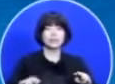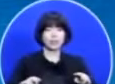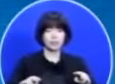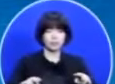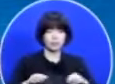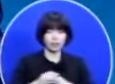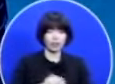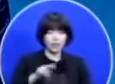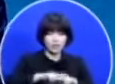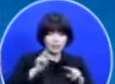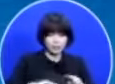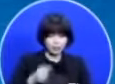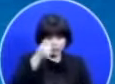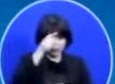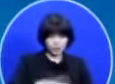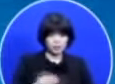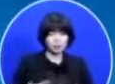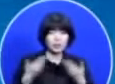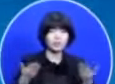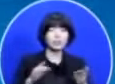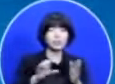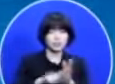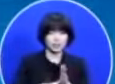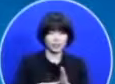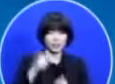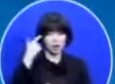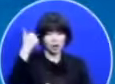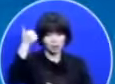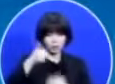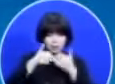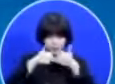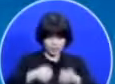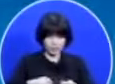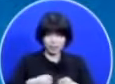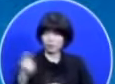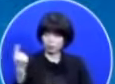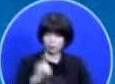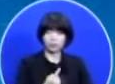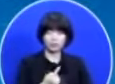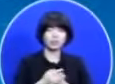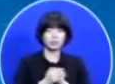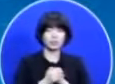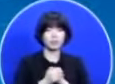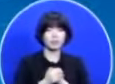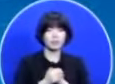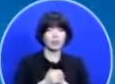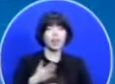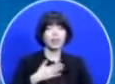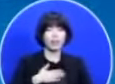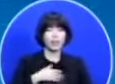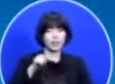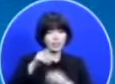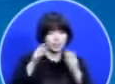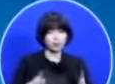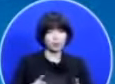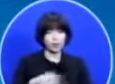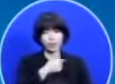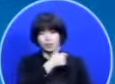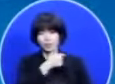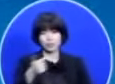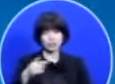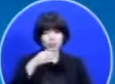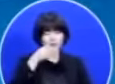은퇴 예배 를 들으시는 시간에 목사님께서 인사를 하러 나오셔서 내가 그동안 큰 소리로